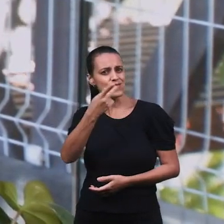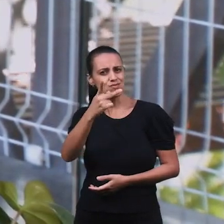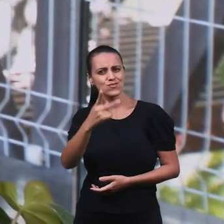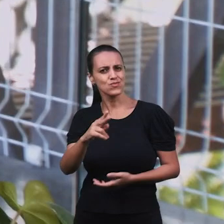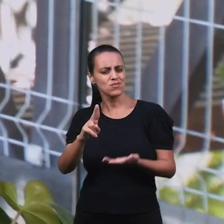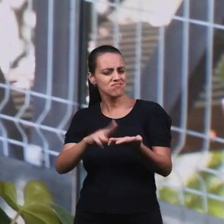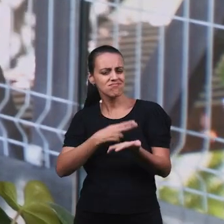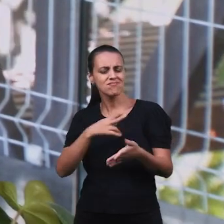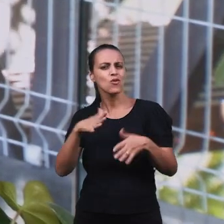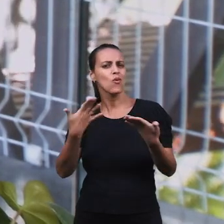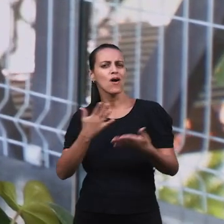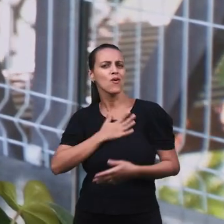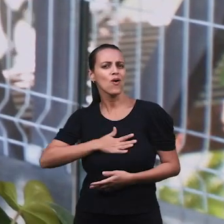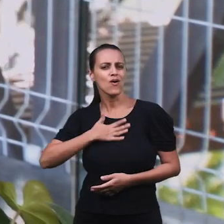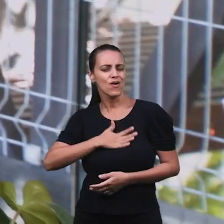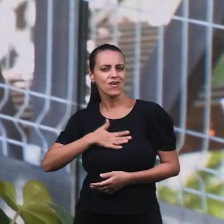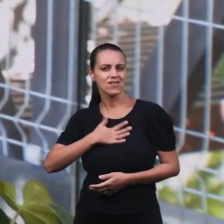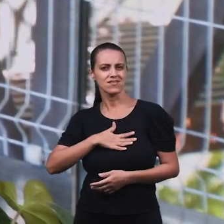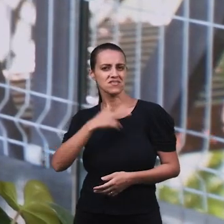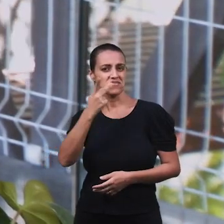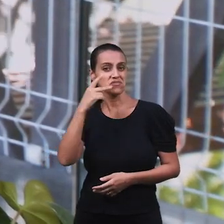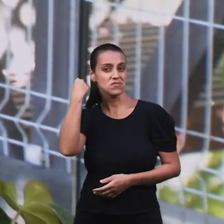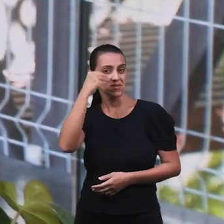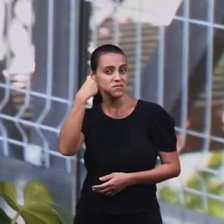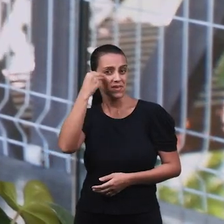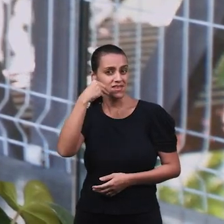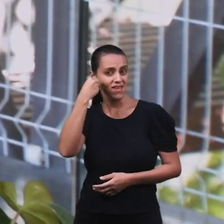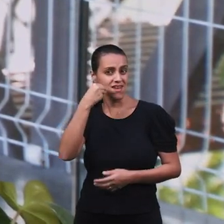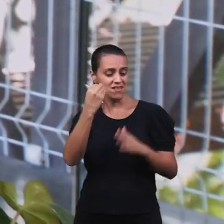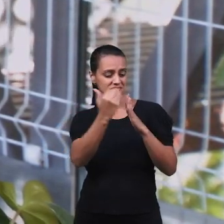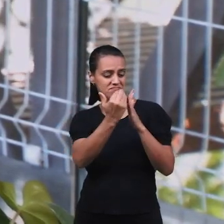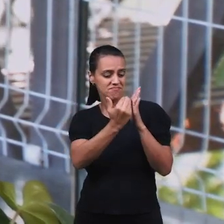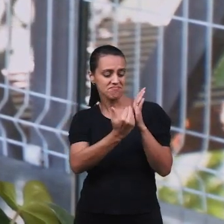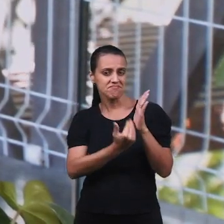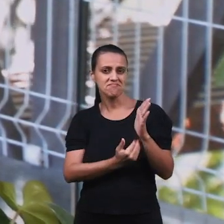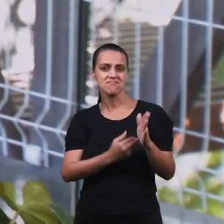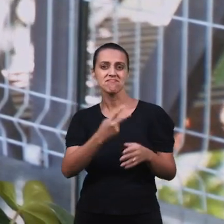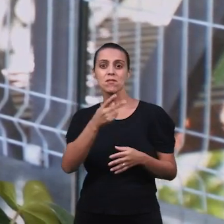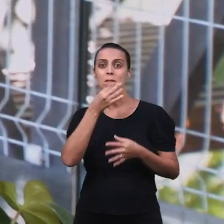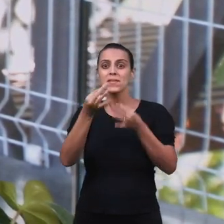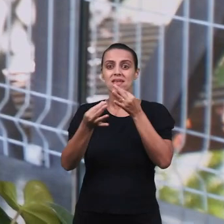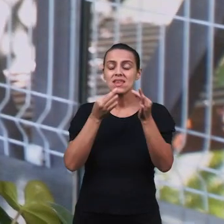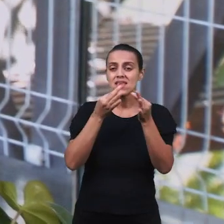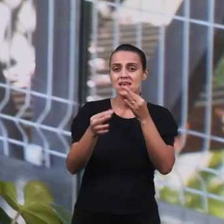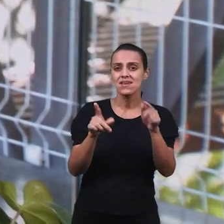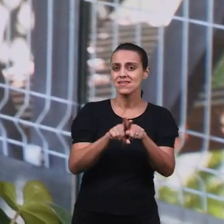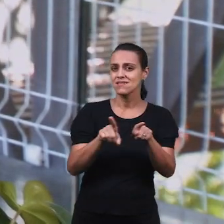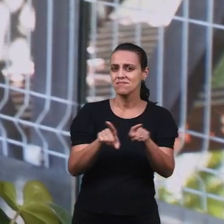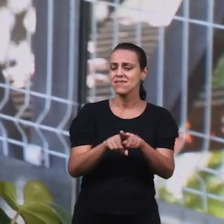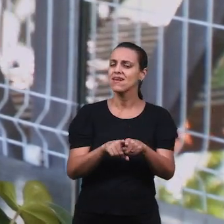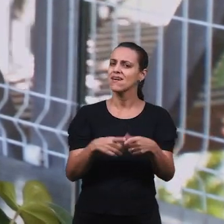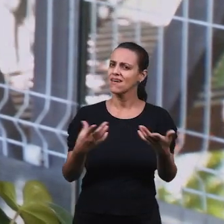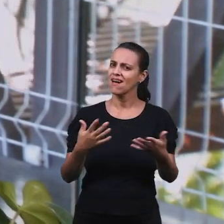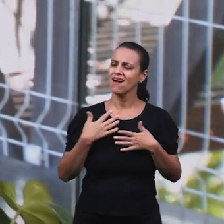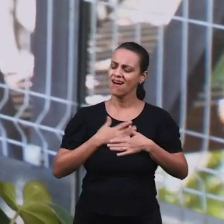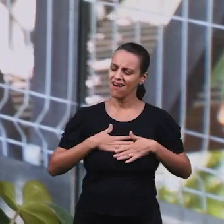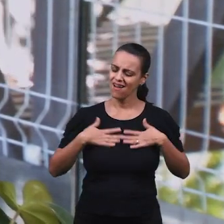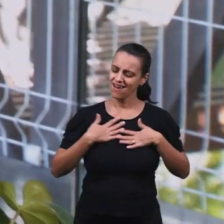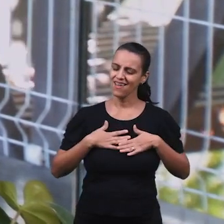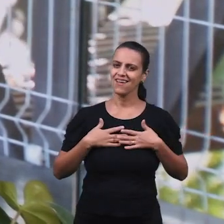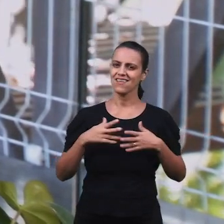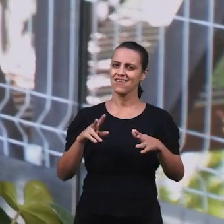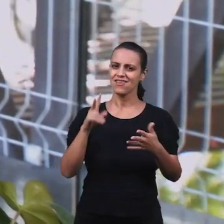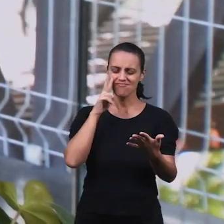les volets de cette programmation, les expériences que vous avez eues avec cette programmation. Donnez vos suggestions. Cela sera